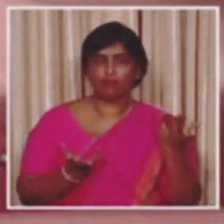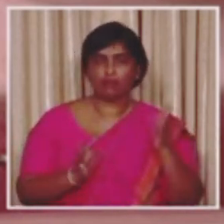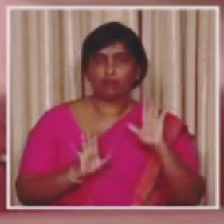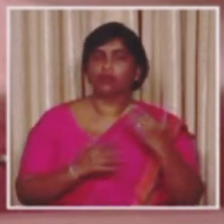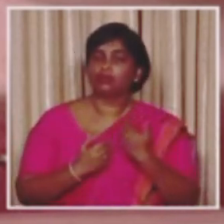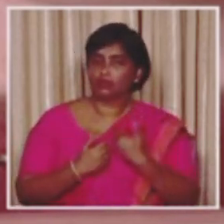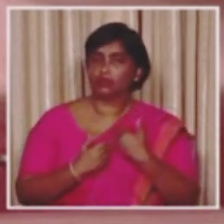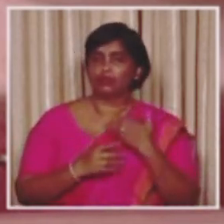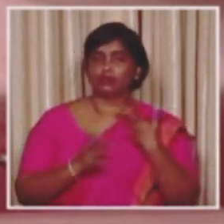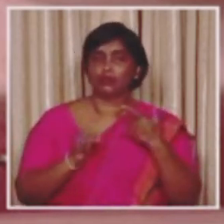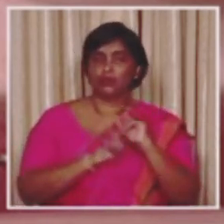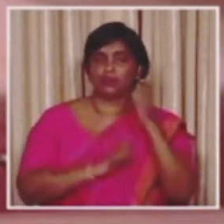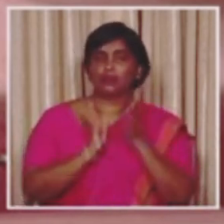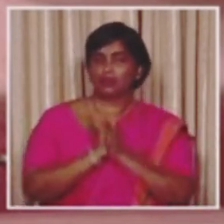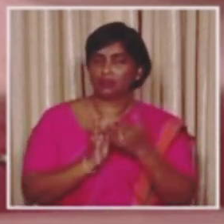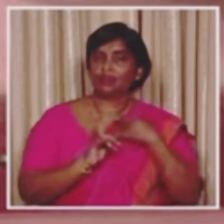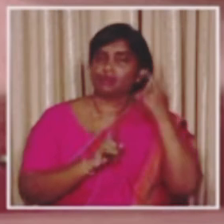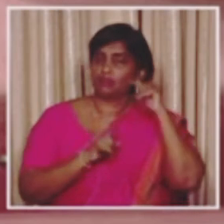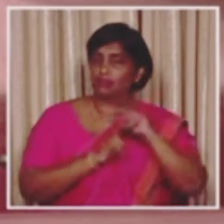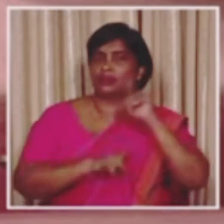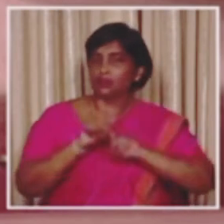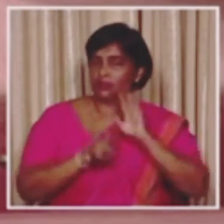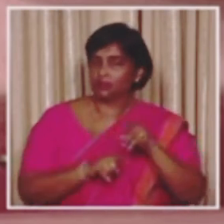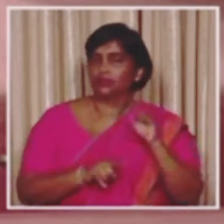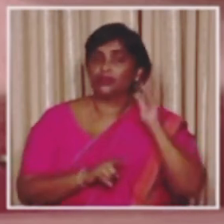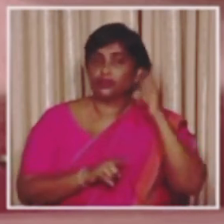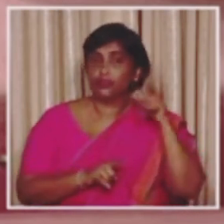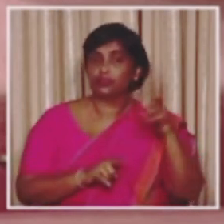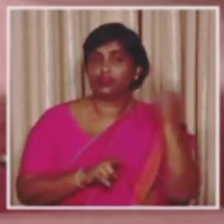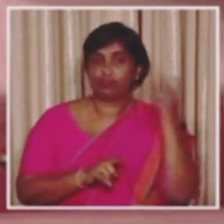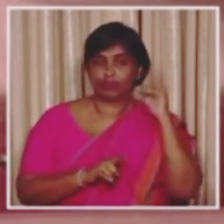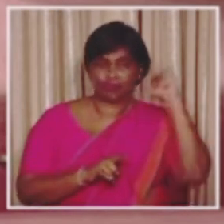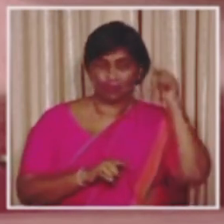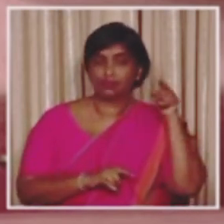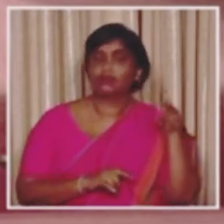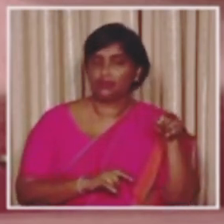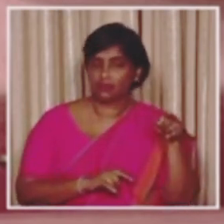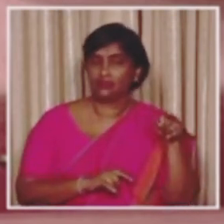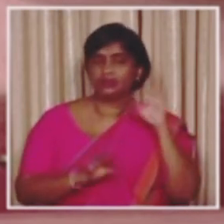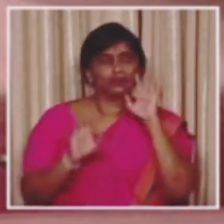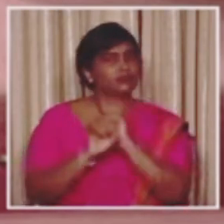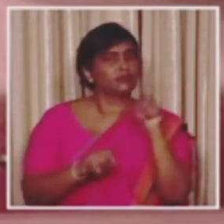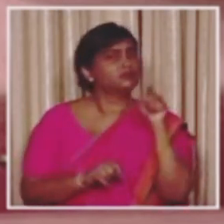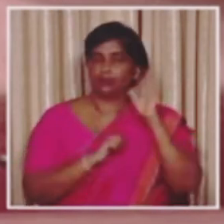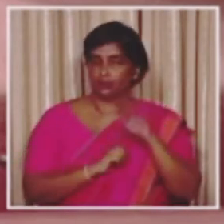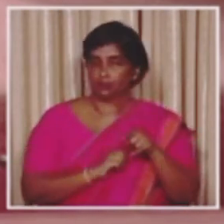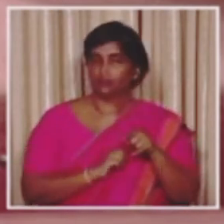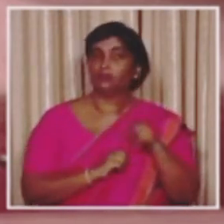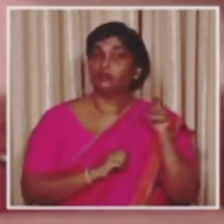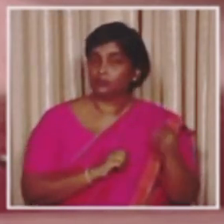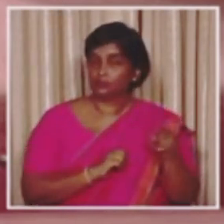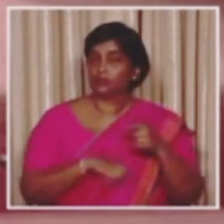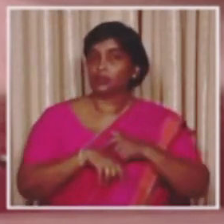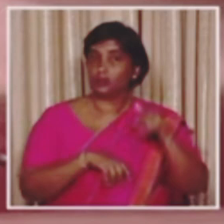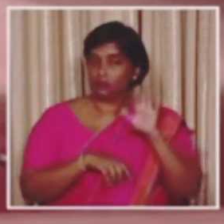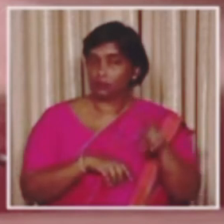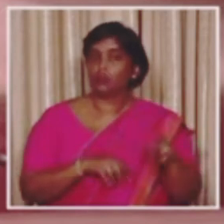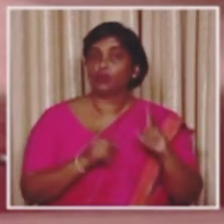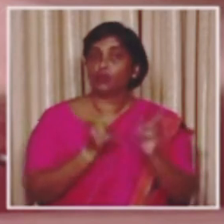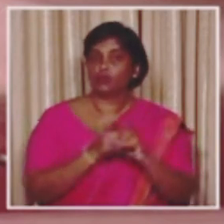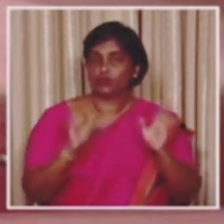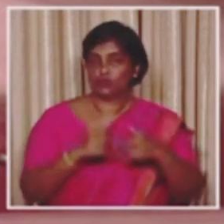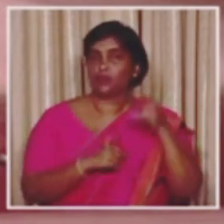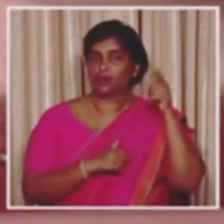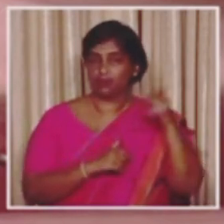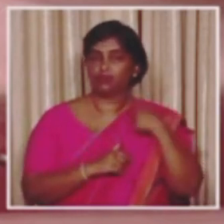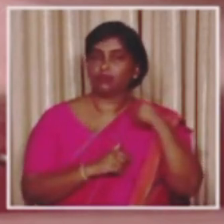பொழுது அவர்களையும் அவருடைய அந்த பேச்சை வெறுத்தார்கள். அதற்கு அவர்கள் அவருடைய ஆதரவு இருக்கவில்லை. இந்த யுத்தம் நான் நினைக்கின்றேன் என்று 42வது